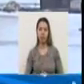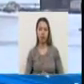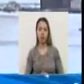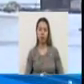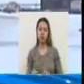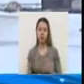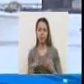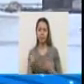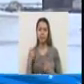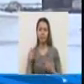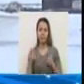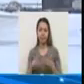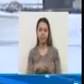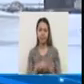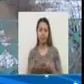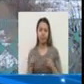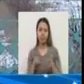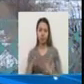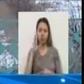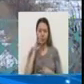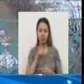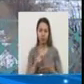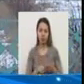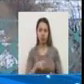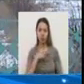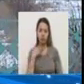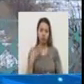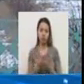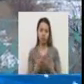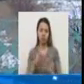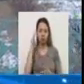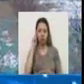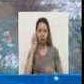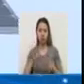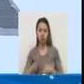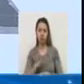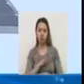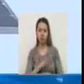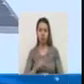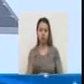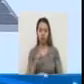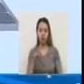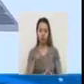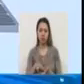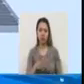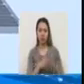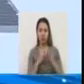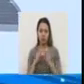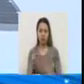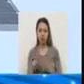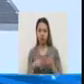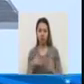мен оған қажетті құжаттарды рәсімдеу кәсібиелерін жиі толғандыратын түйткілді мәселе. Осы олқылықтың орнын толтыру мақсатында облыстық кәсіпкерлер палатасы